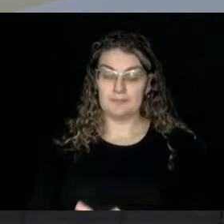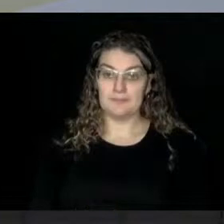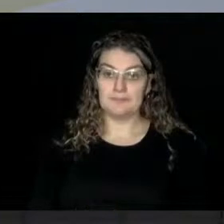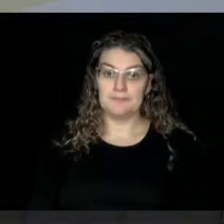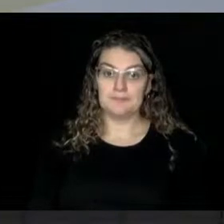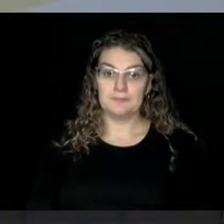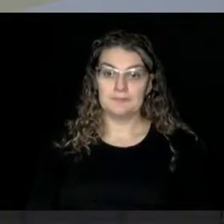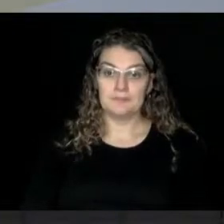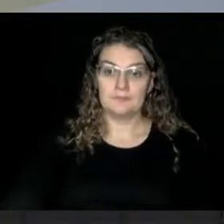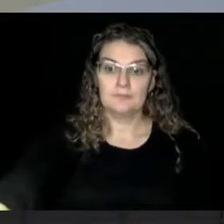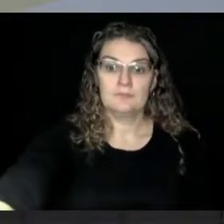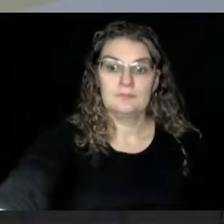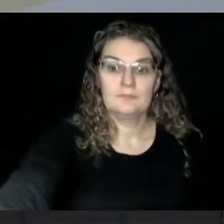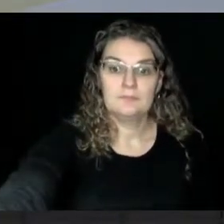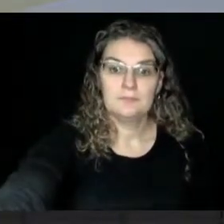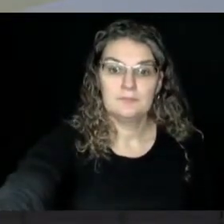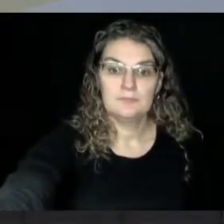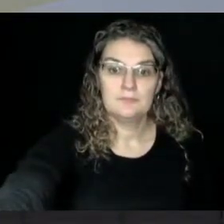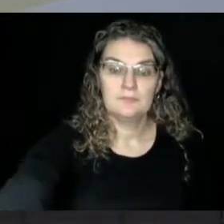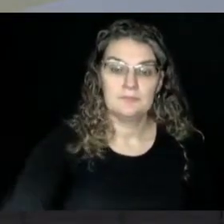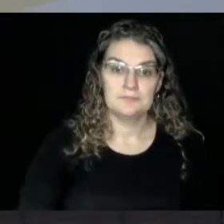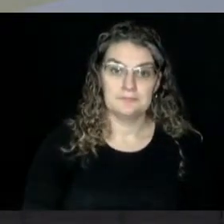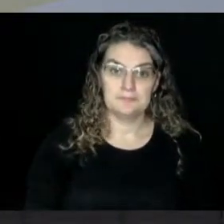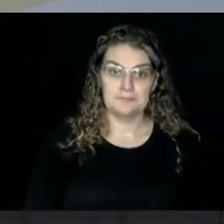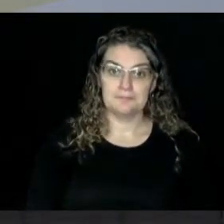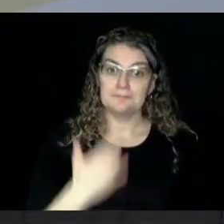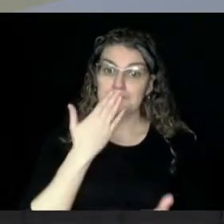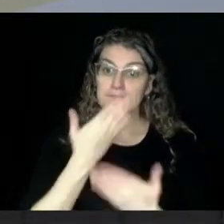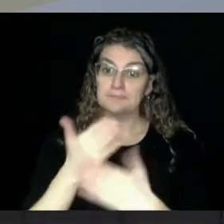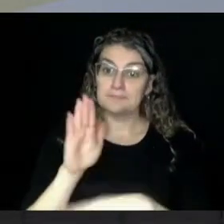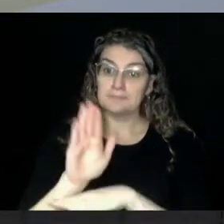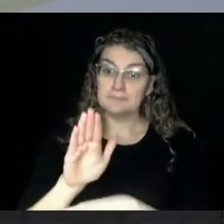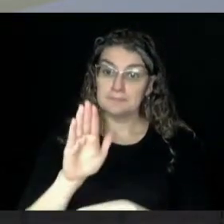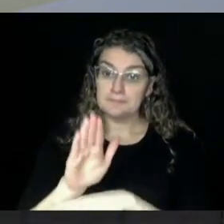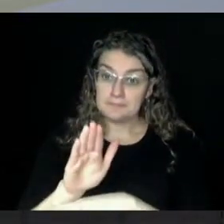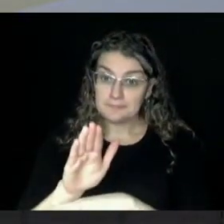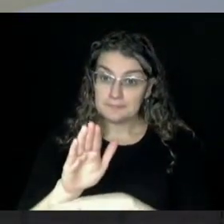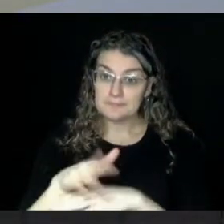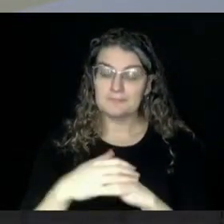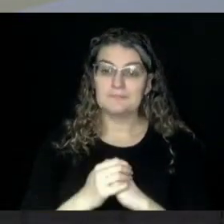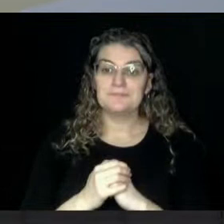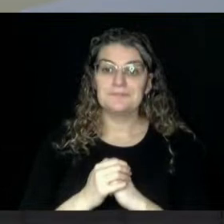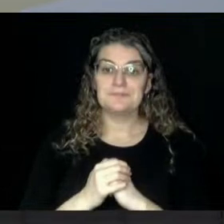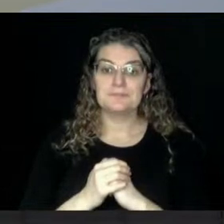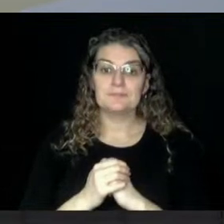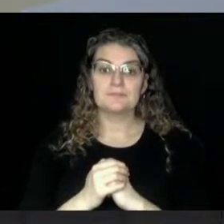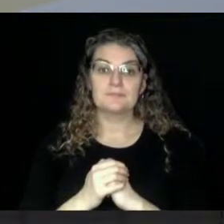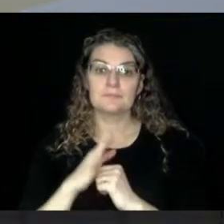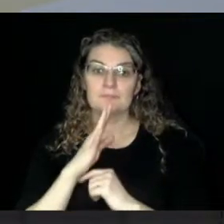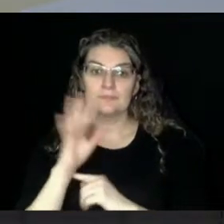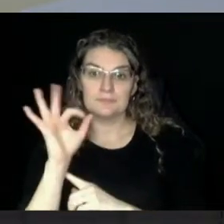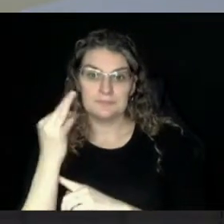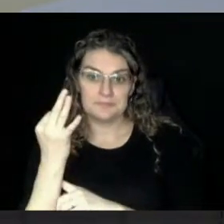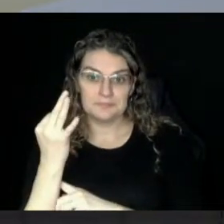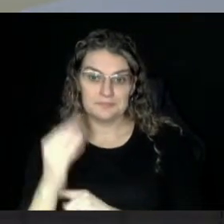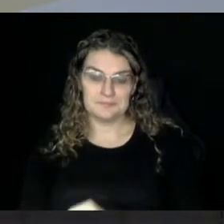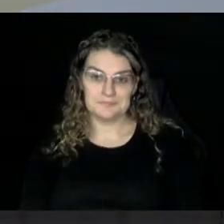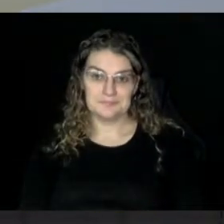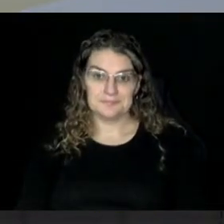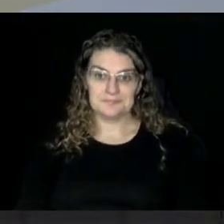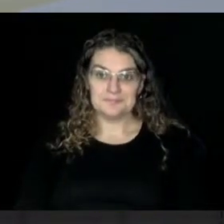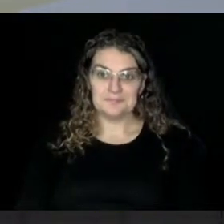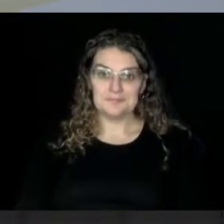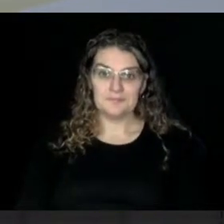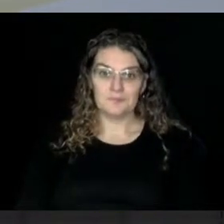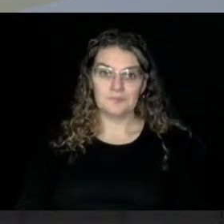Gabrielle Fremont, Radio-Canada. Good afternoon to you too. Alors, ma question, c'est en français